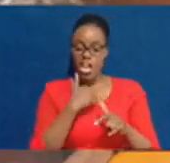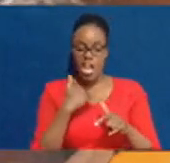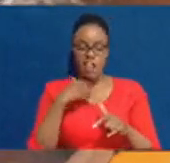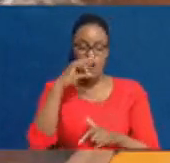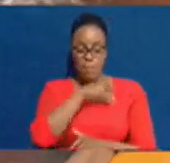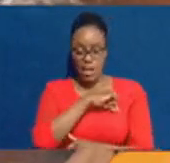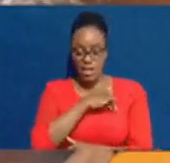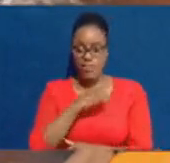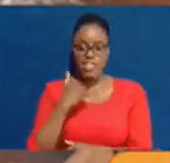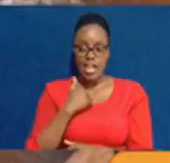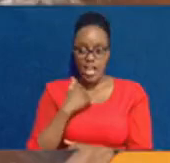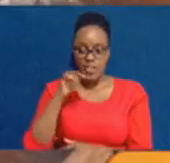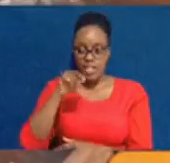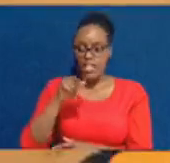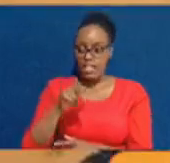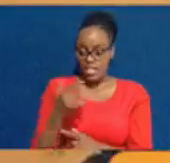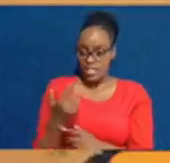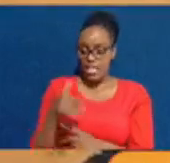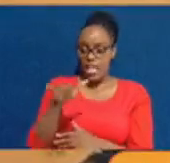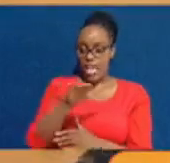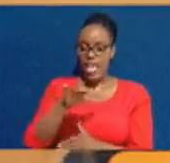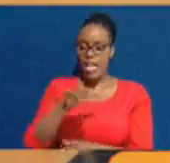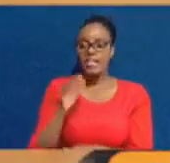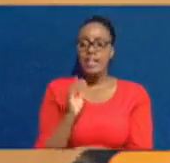manufaa katika ile mimea yetu.